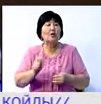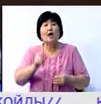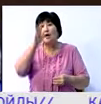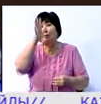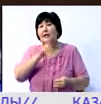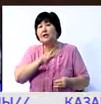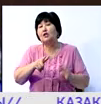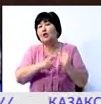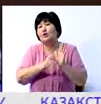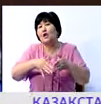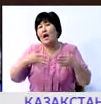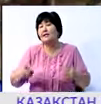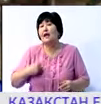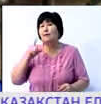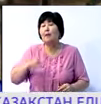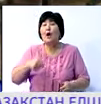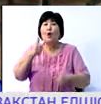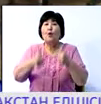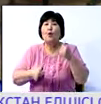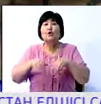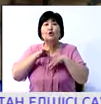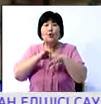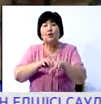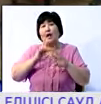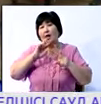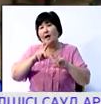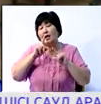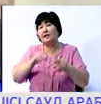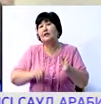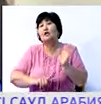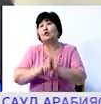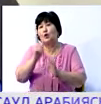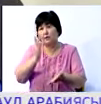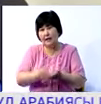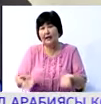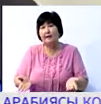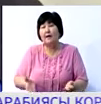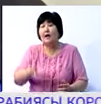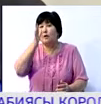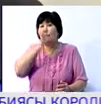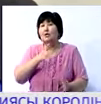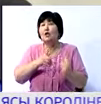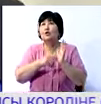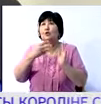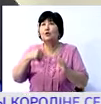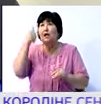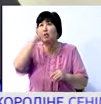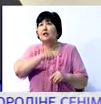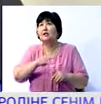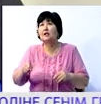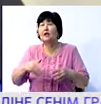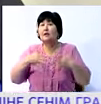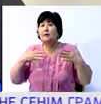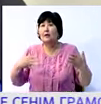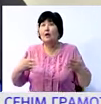айдың ішінде 700-ден астам мамандар конкурсты өткізуде қателіктерге жол берген. 5 айдың ішінде 700 болса жылдың аяғы үшін қалай болады?